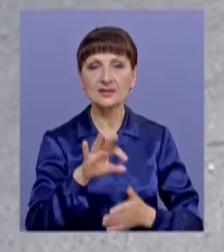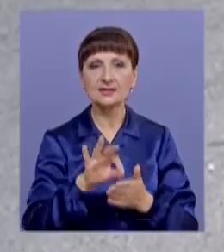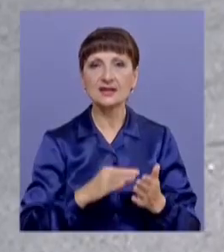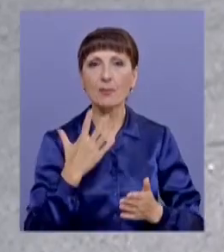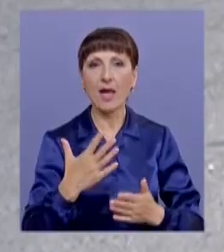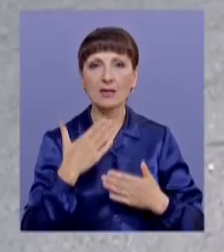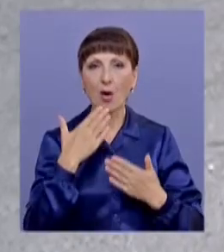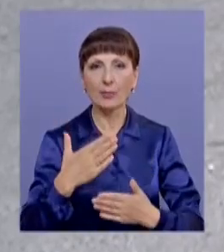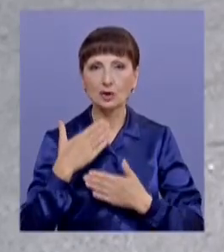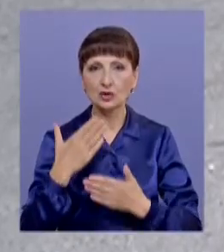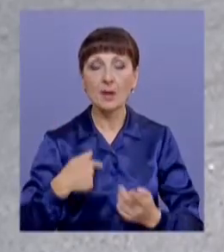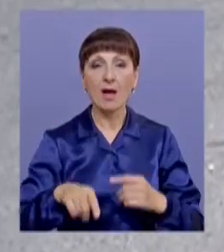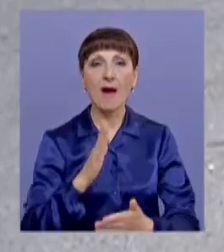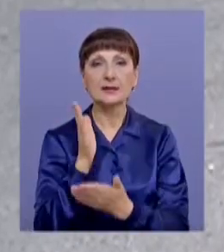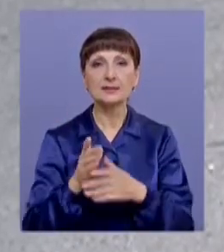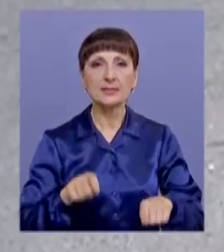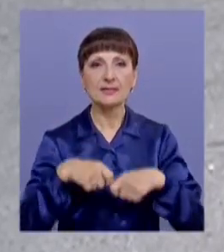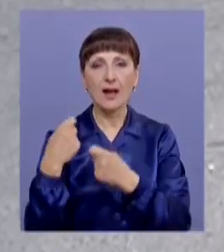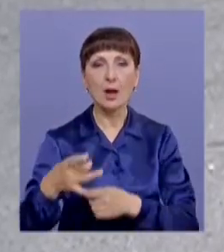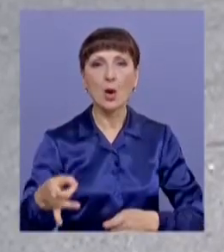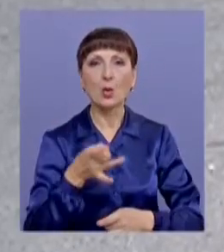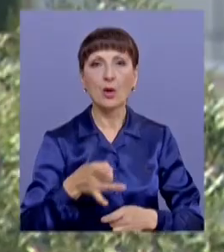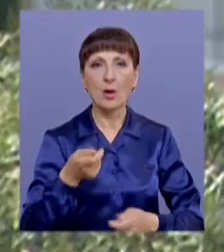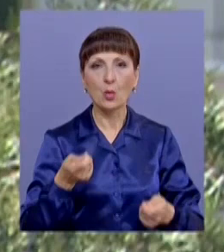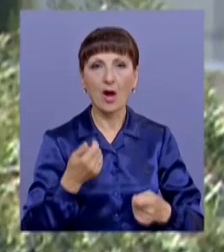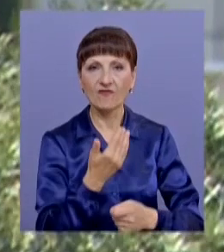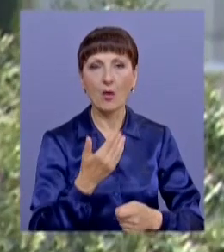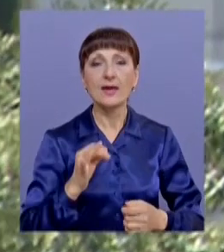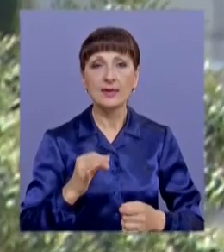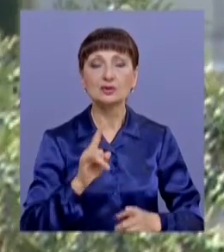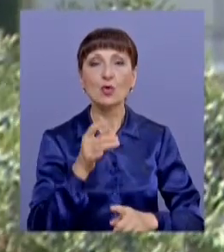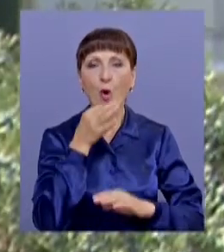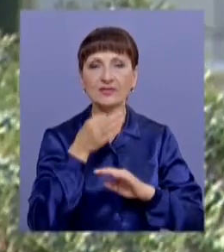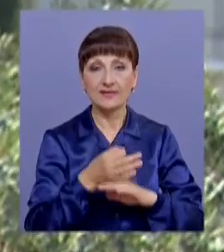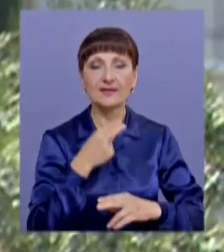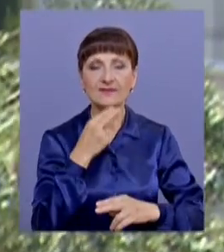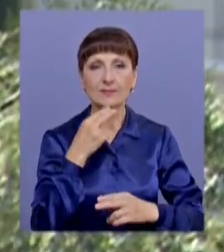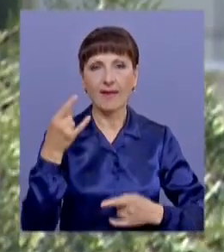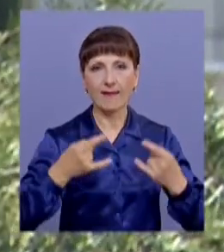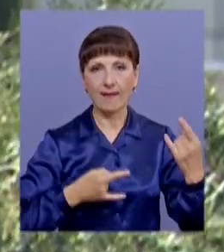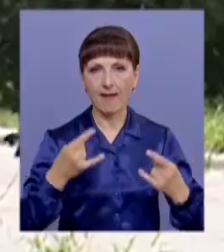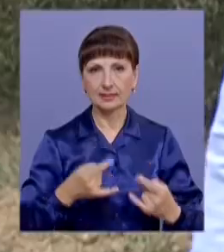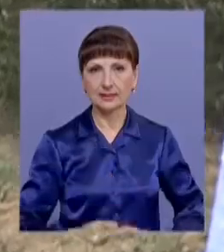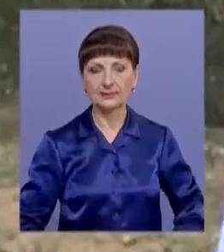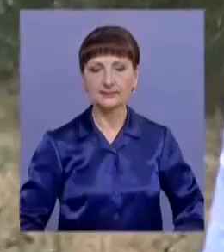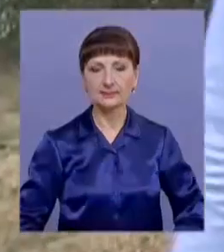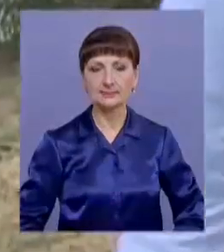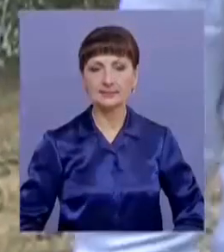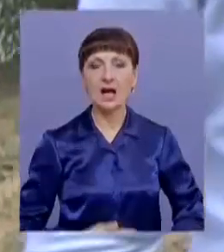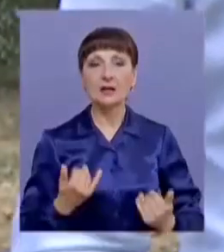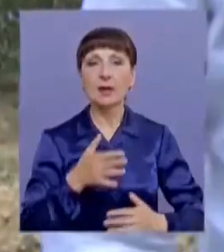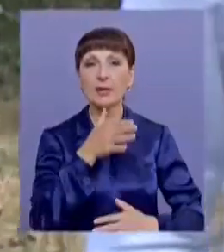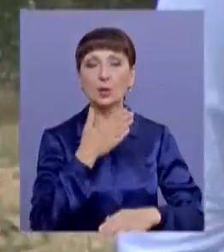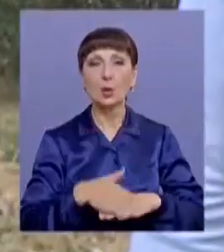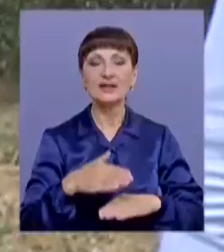5 обращений. Их мы адресовали руководству района, и вот что нам сегодня ответили. Внимание на экран. На данный момент по